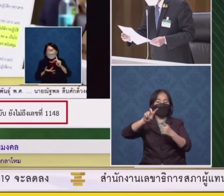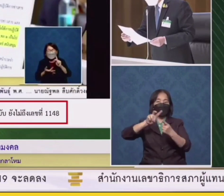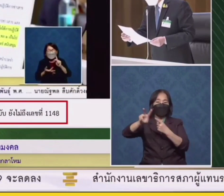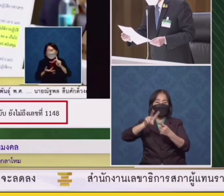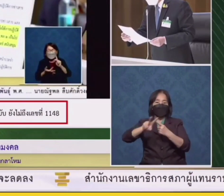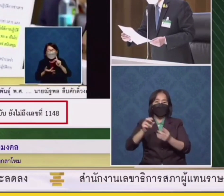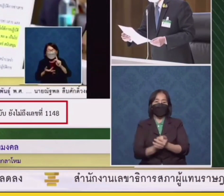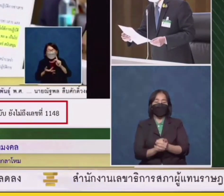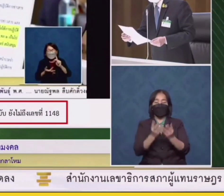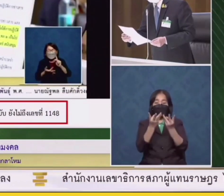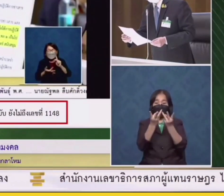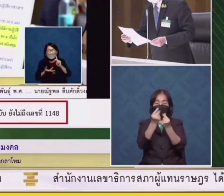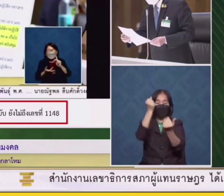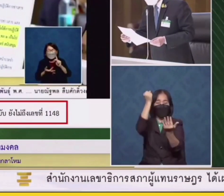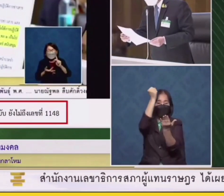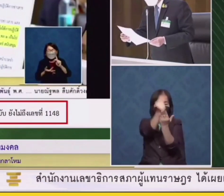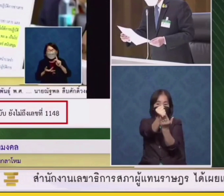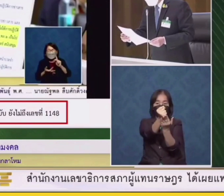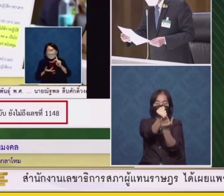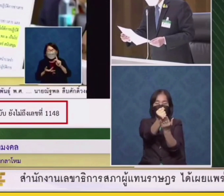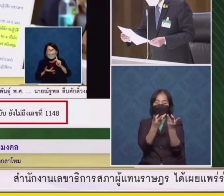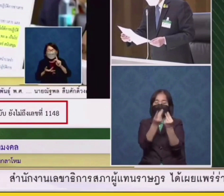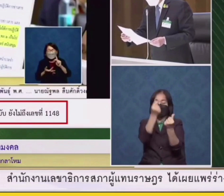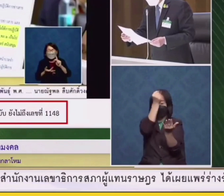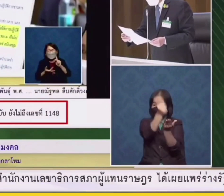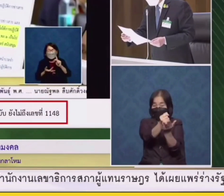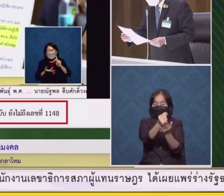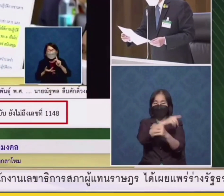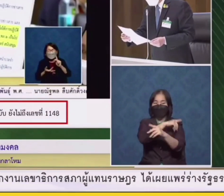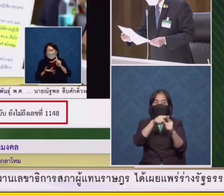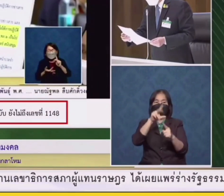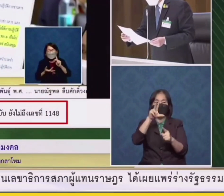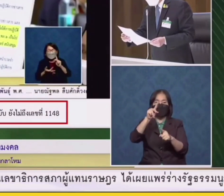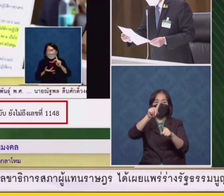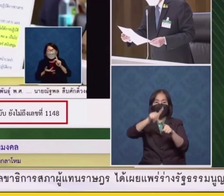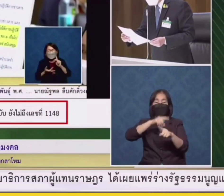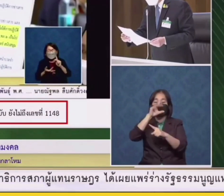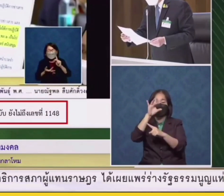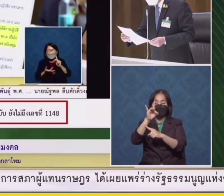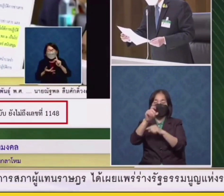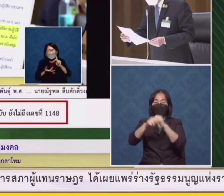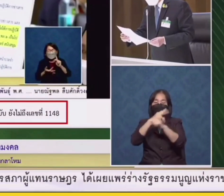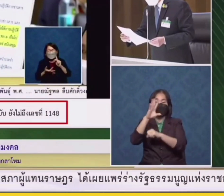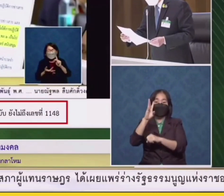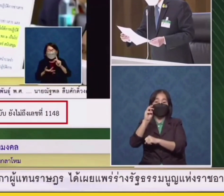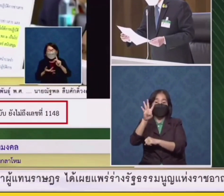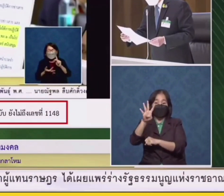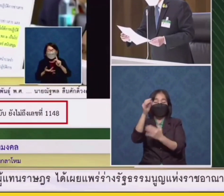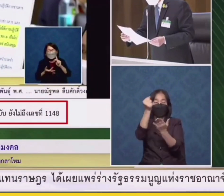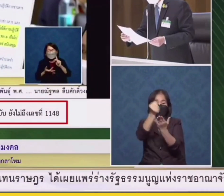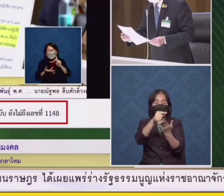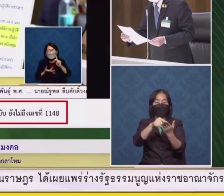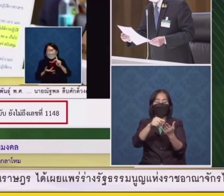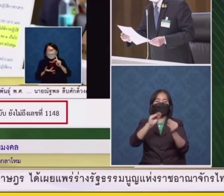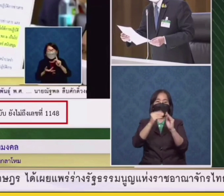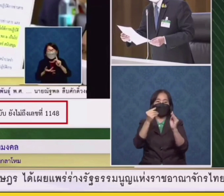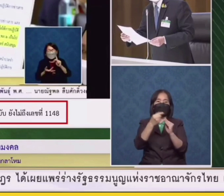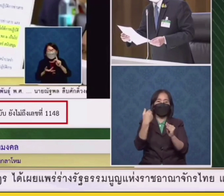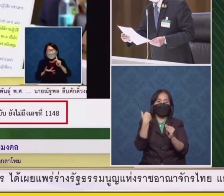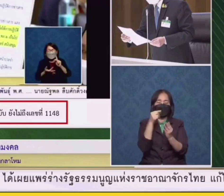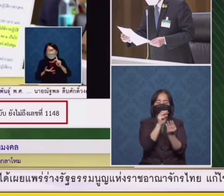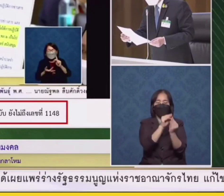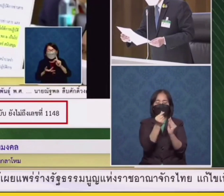เลขที่หนัสือที่ออก ถึที่สาบทธ4มีเลขหนัสือแค่ 8-